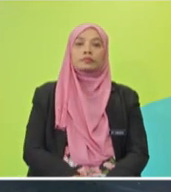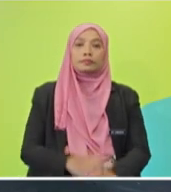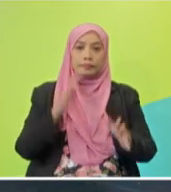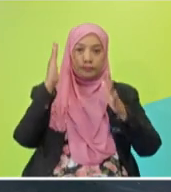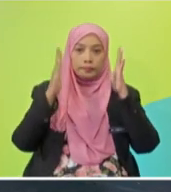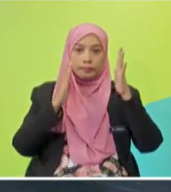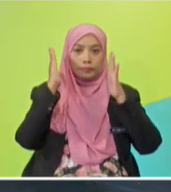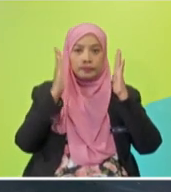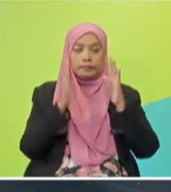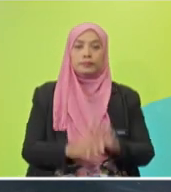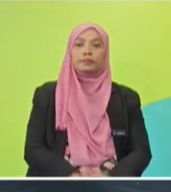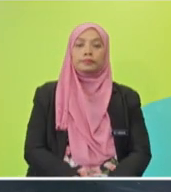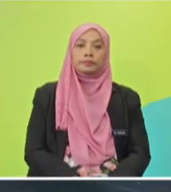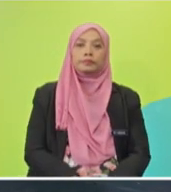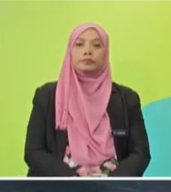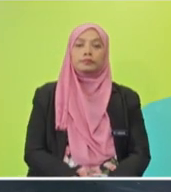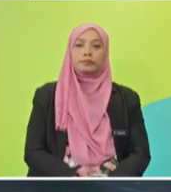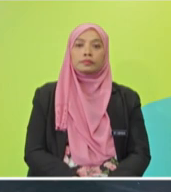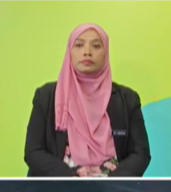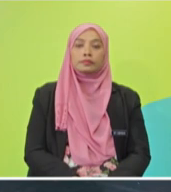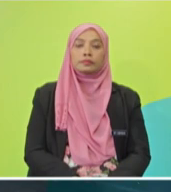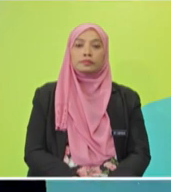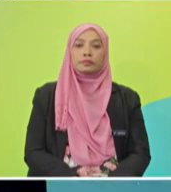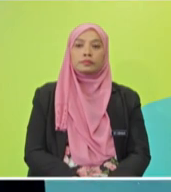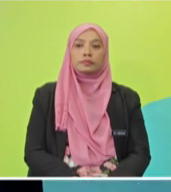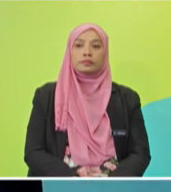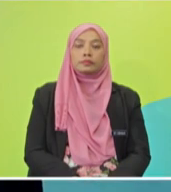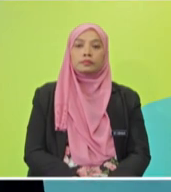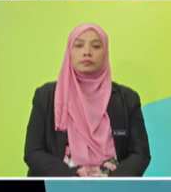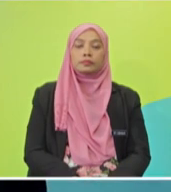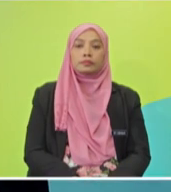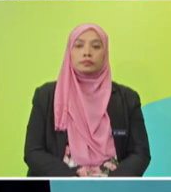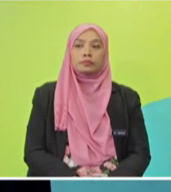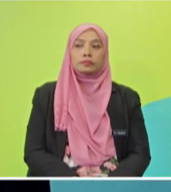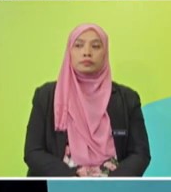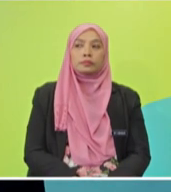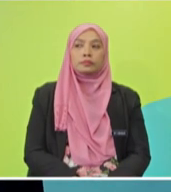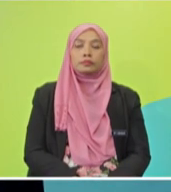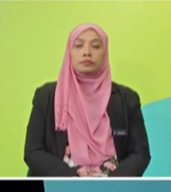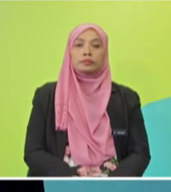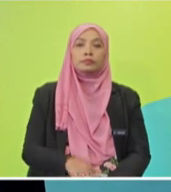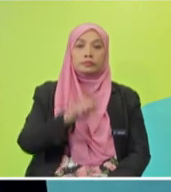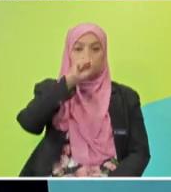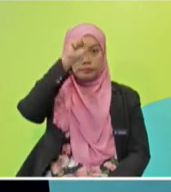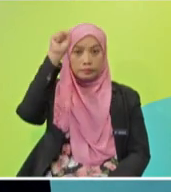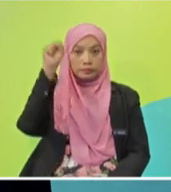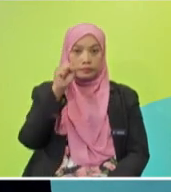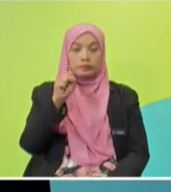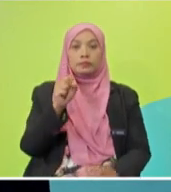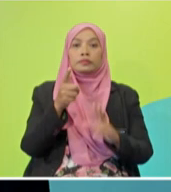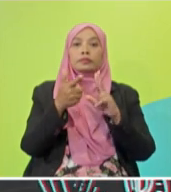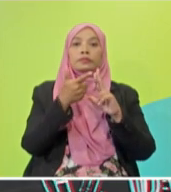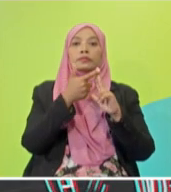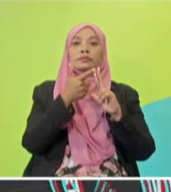anda. Okey. Yeah. Dan kita pergi yang ketiga. Okey, baik. Masih ada masa kan? Yeah. Jadi kita tengok yang ketiga ni senang aje. Kita bagi saja